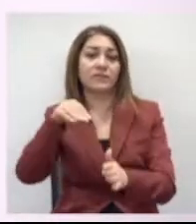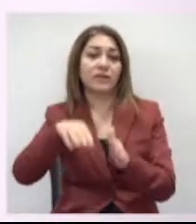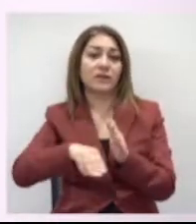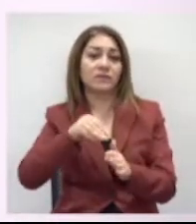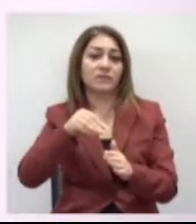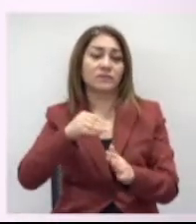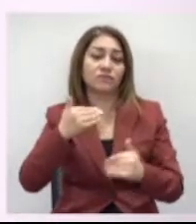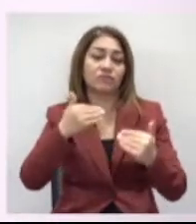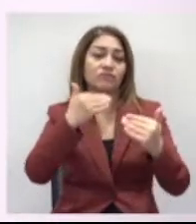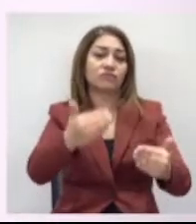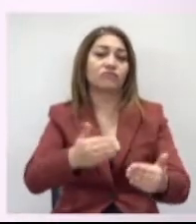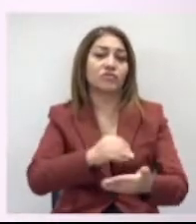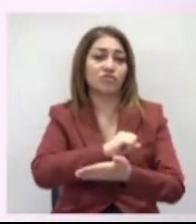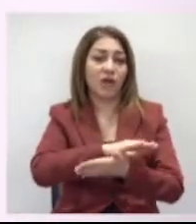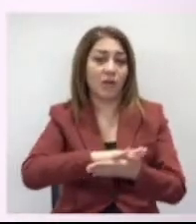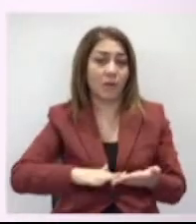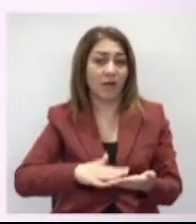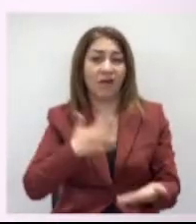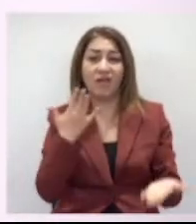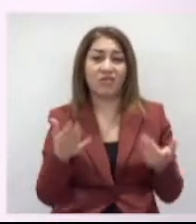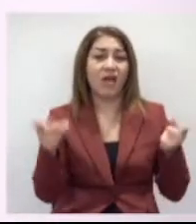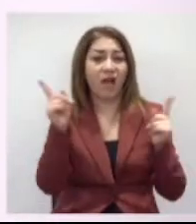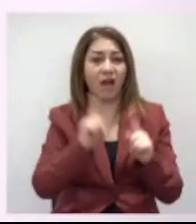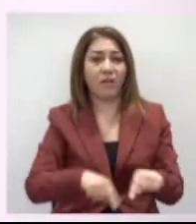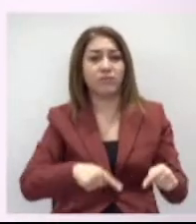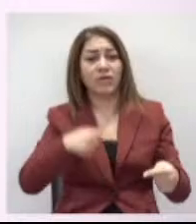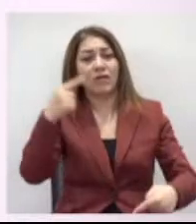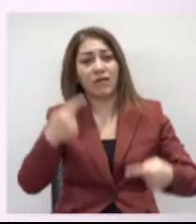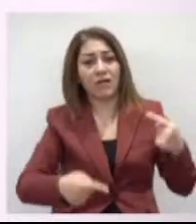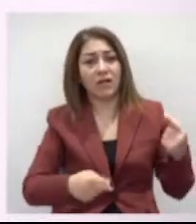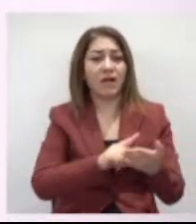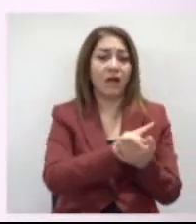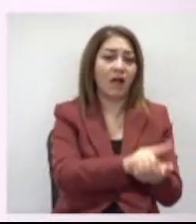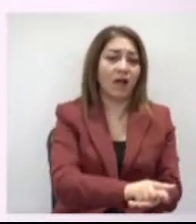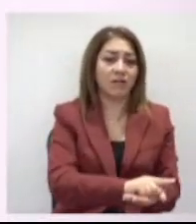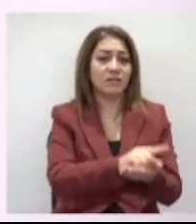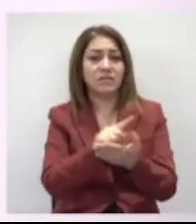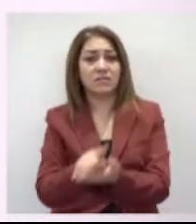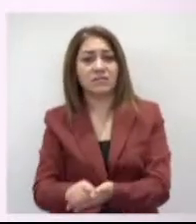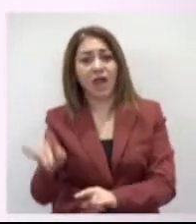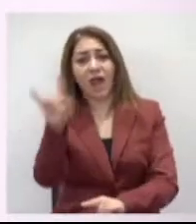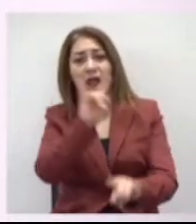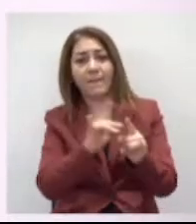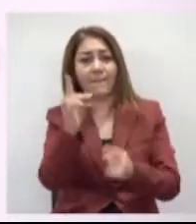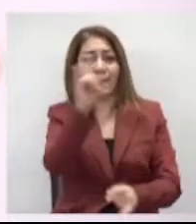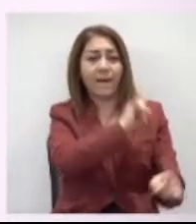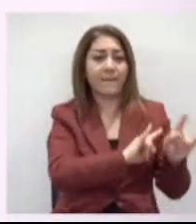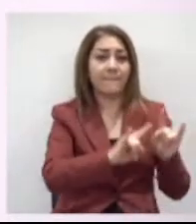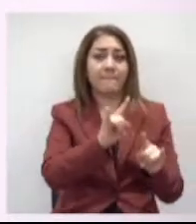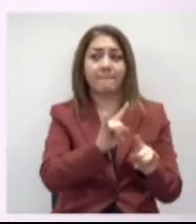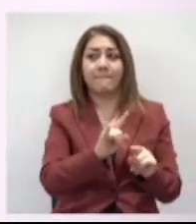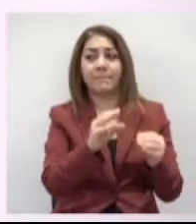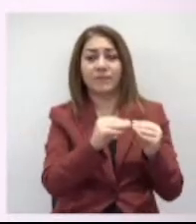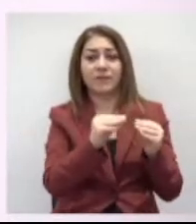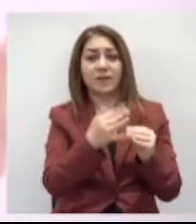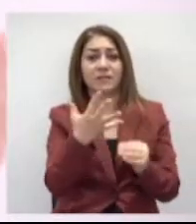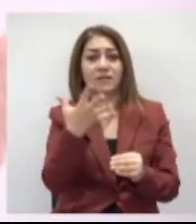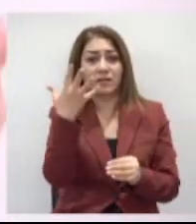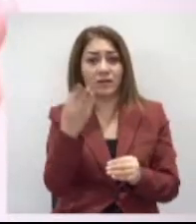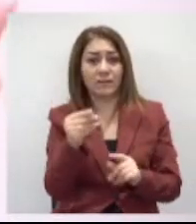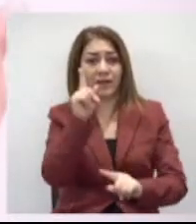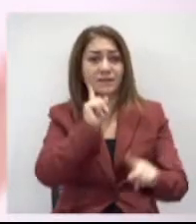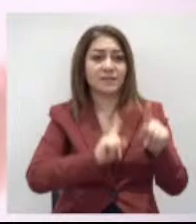եւ գնանք առաջ։ Հակառակ դեպքում մենք անվերջանալի պետք է կարիք ունենանք իրար համոզելու, իսկ իմջալուց այդ 10-15 րոպեն